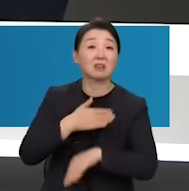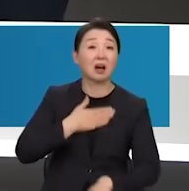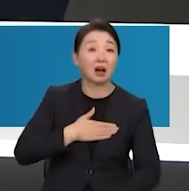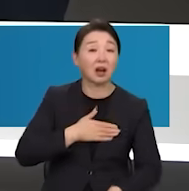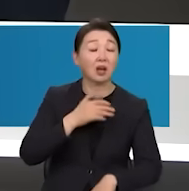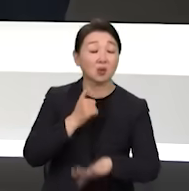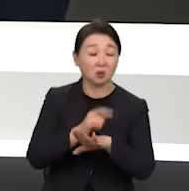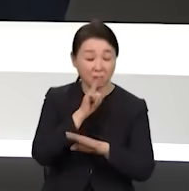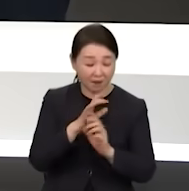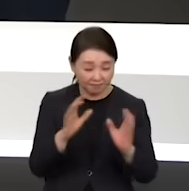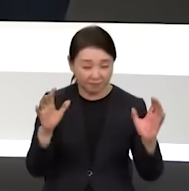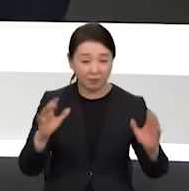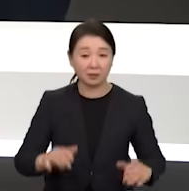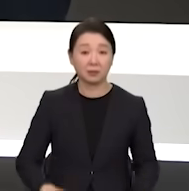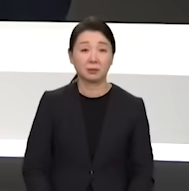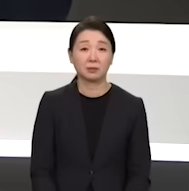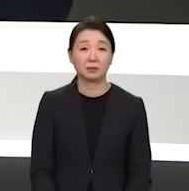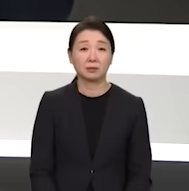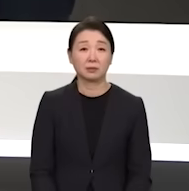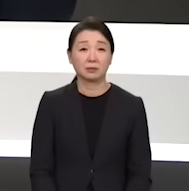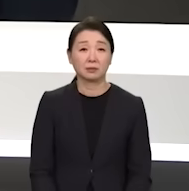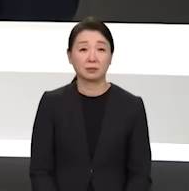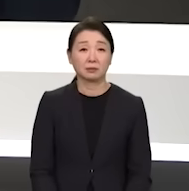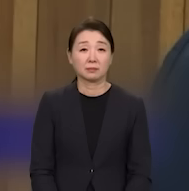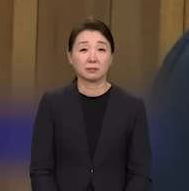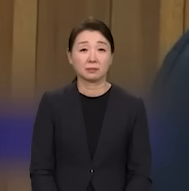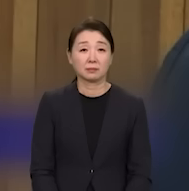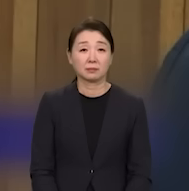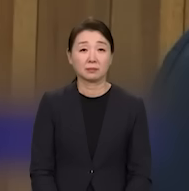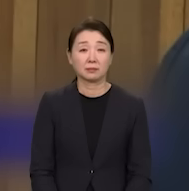논란이 예상됩니다. 이호진 기자입니다.